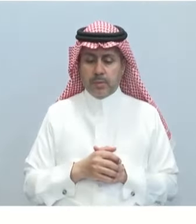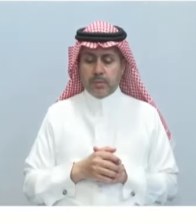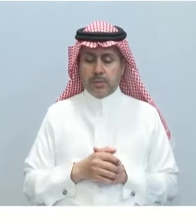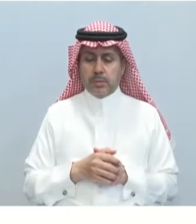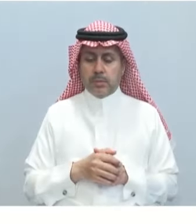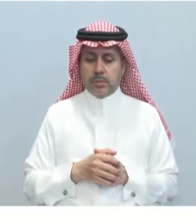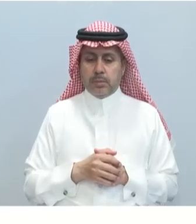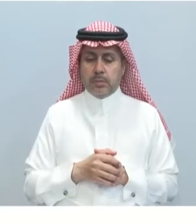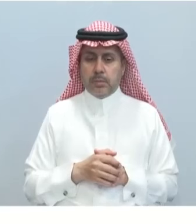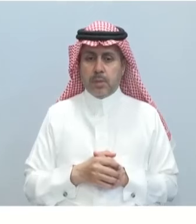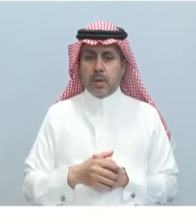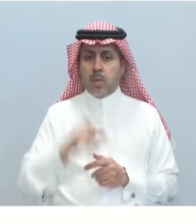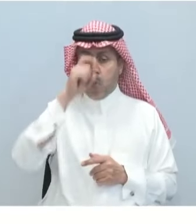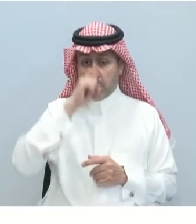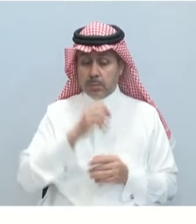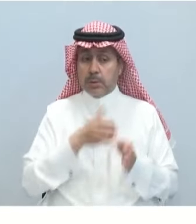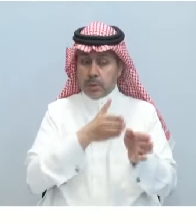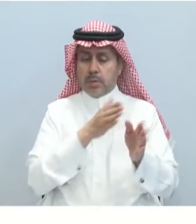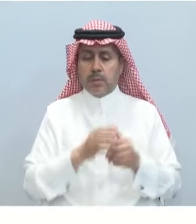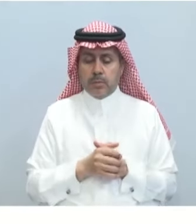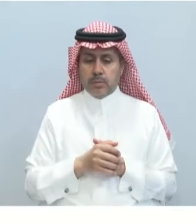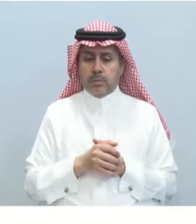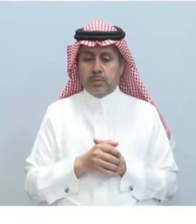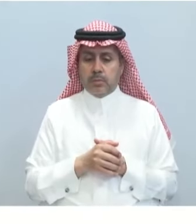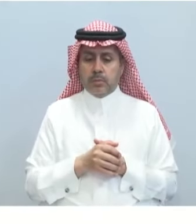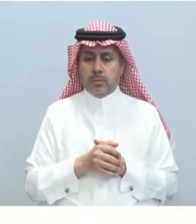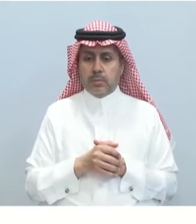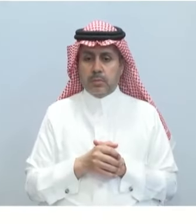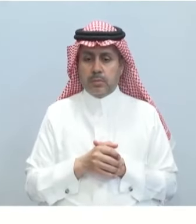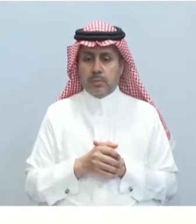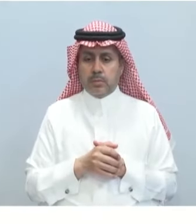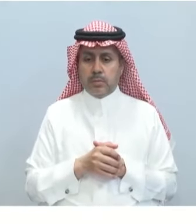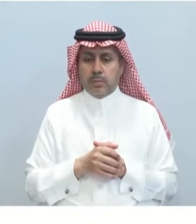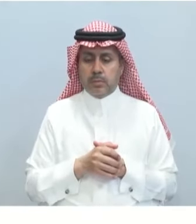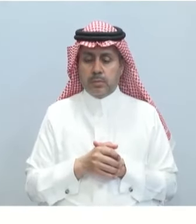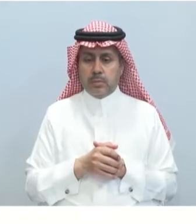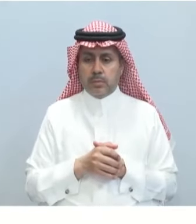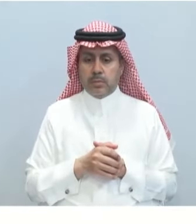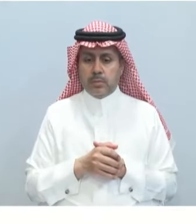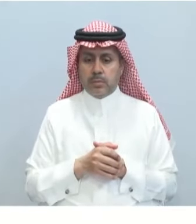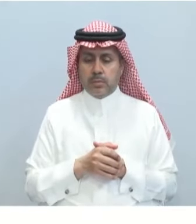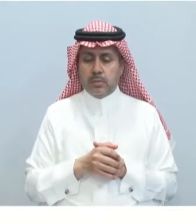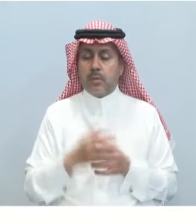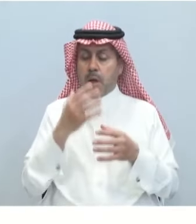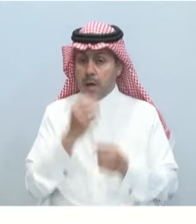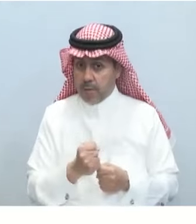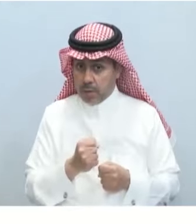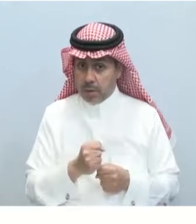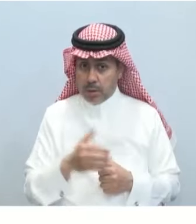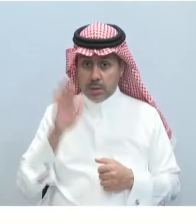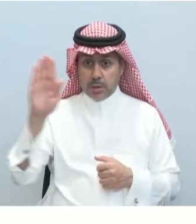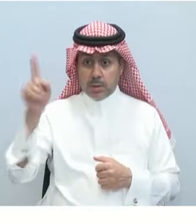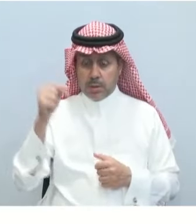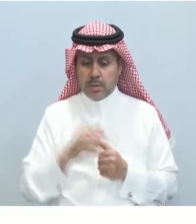اللواح التنفيذيه ويلتزم موظفو الوزاره وكل من يطلع بحكم عمله على معلومات عن حالات الذاب المحافظه على السريه ما يطلعون